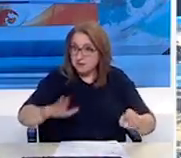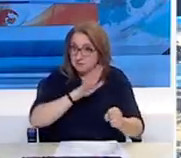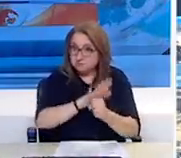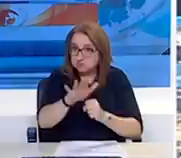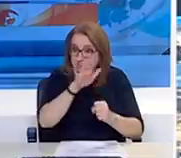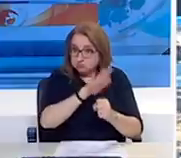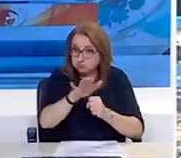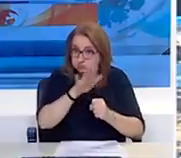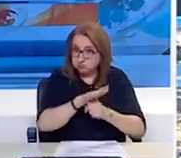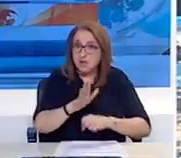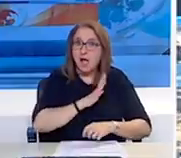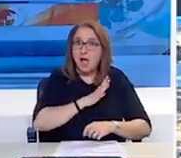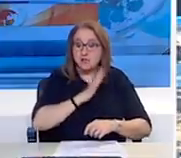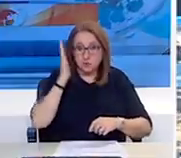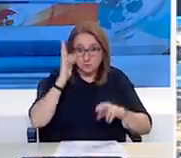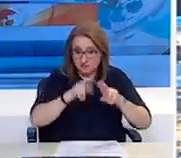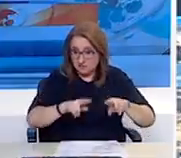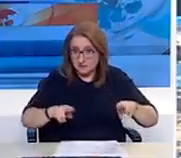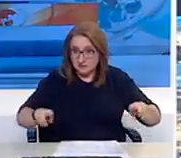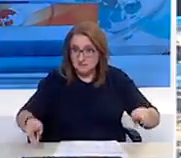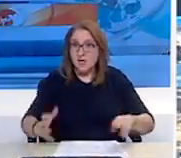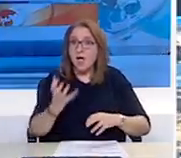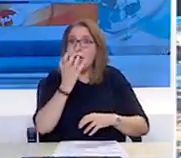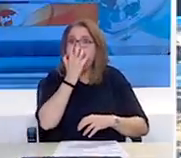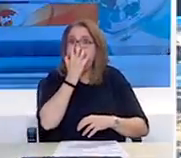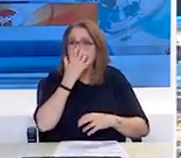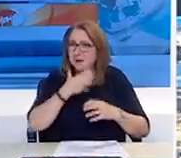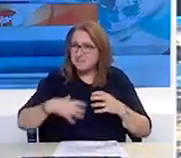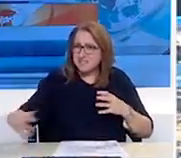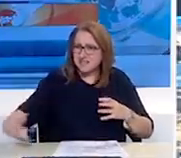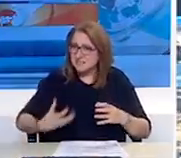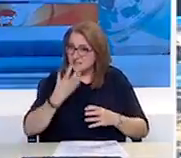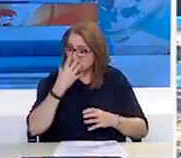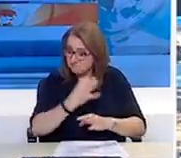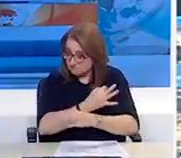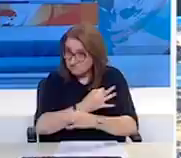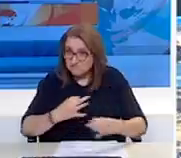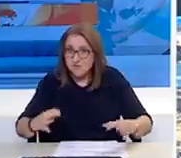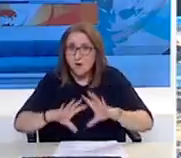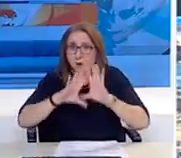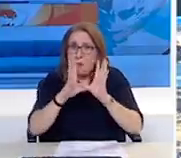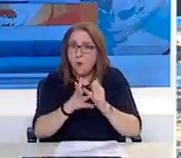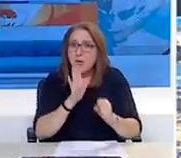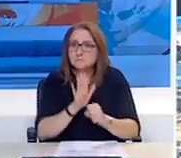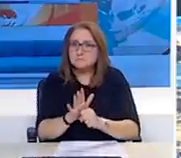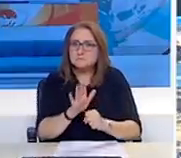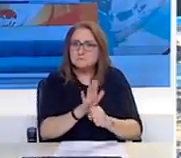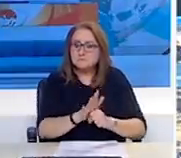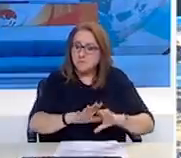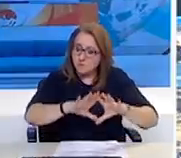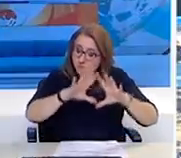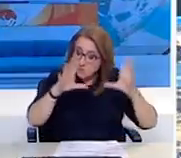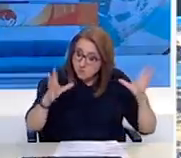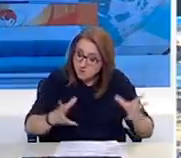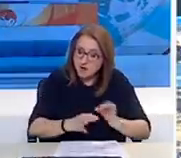των αναπνευστήρων, όλα αυτά, ξέρετε, είναι μέσα σε ένα γενικότερο πρόγραμμα ελέγχου της επιδημίας, το